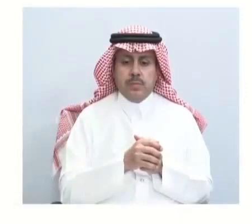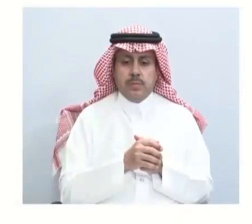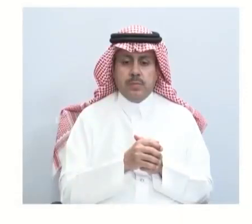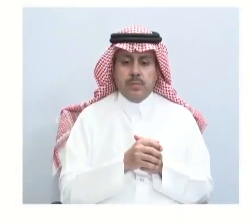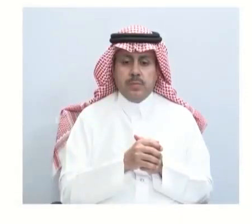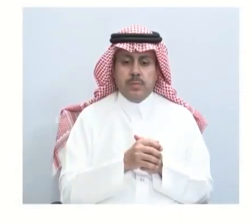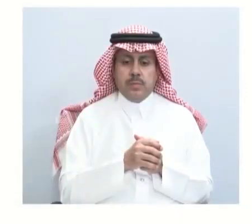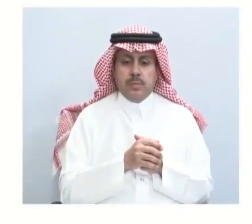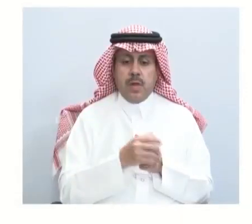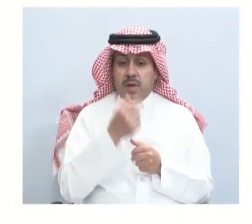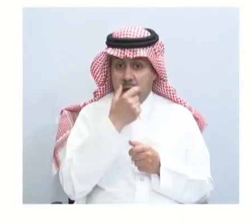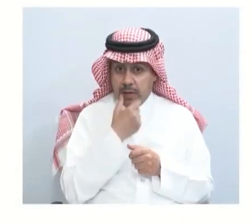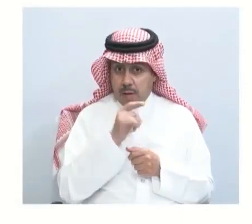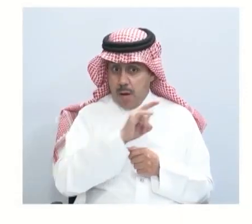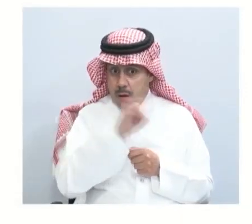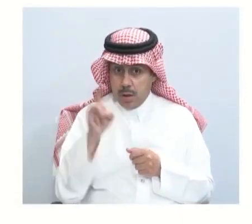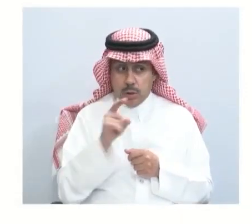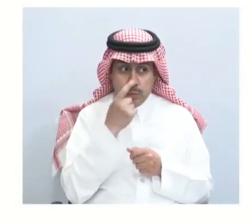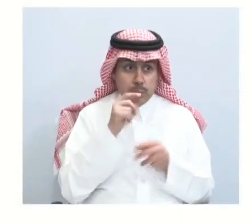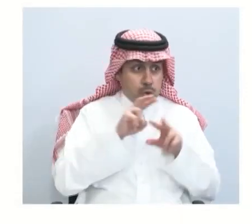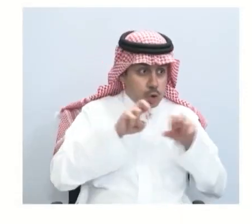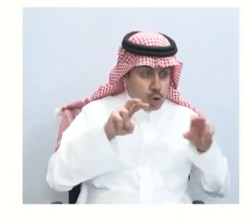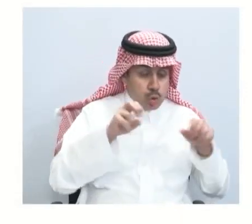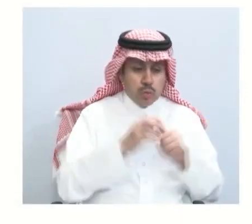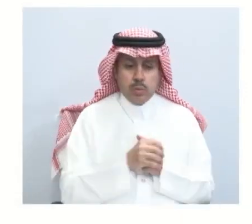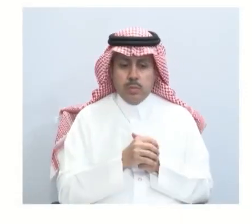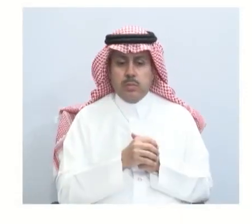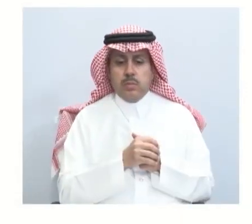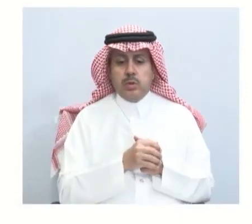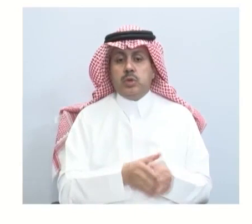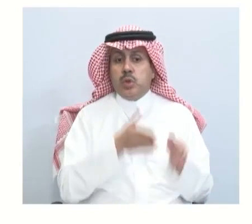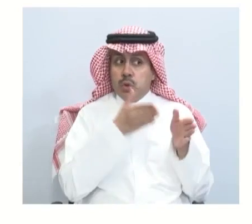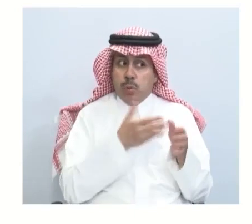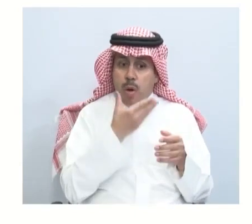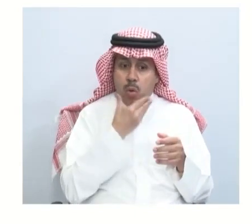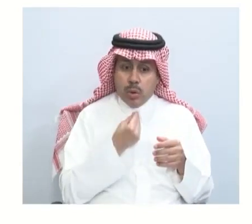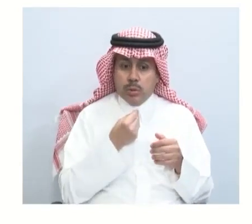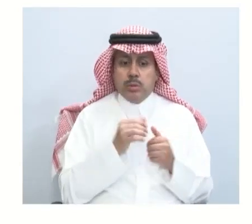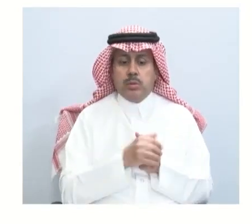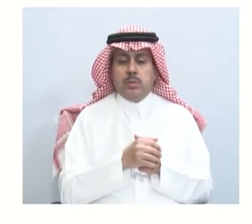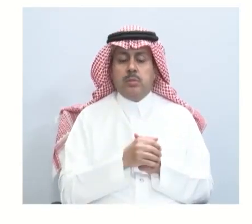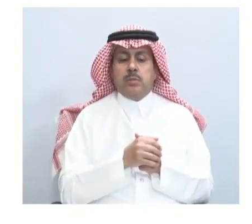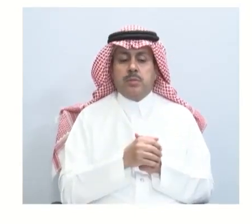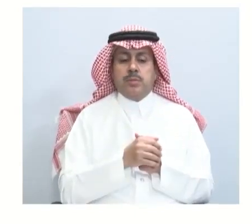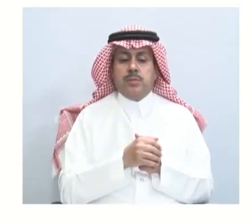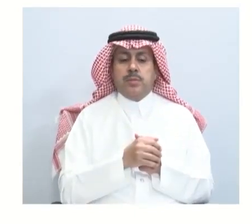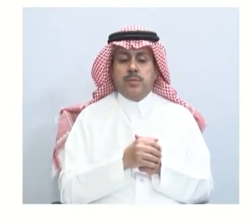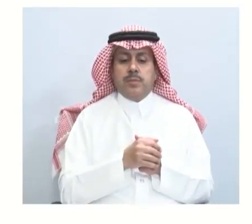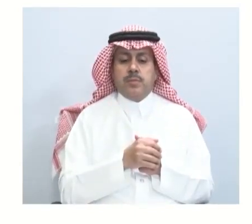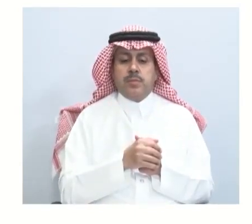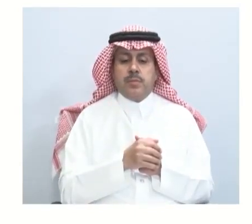بيانها في الحديث ناهي عن التجسس وقلنا التجسس هو تتبع عورات